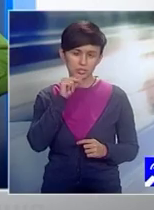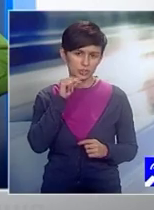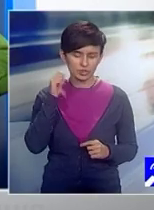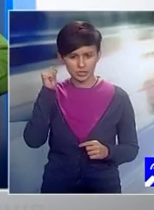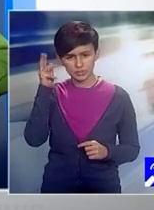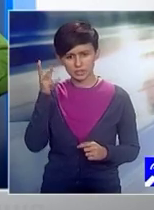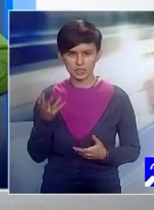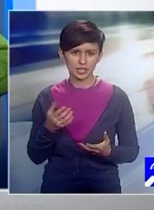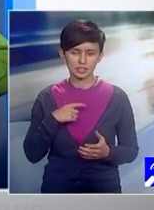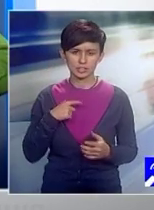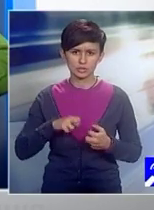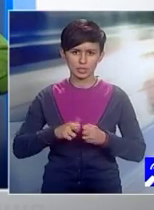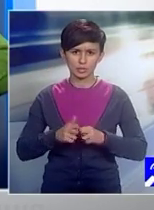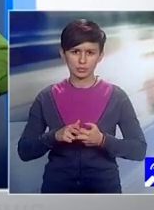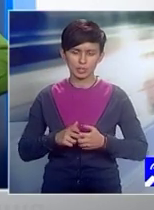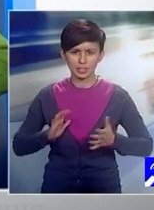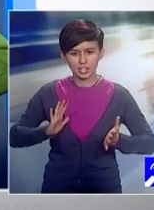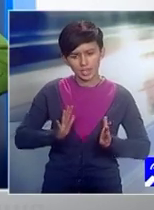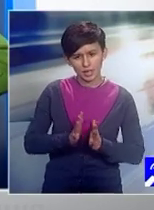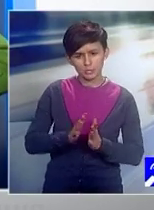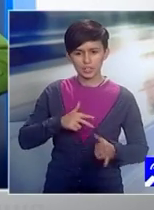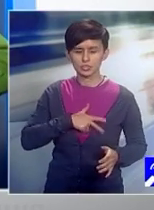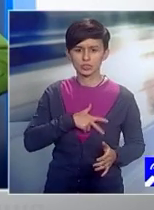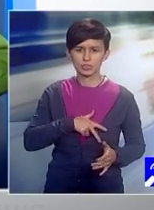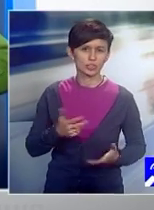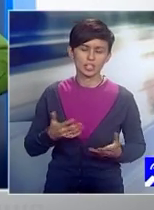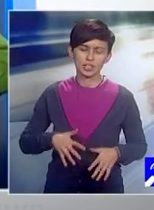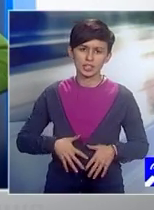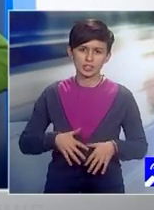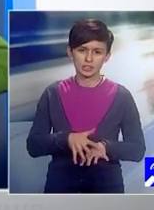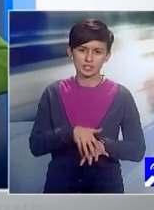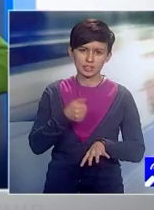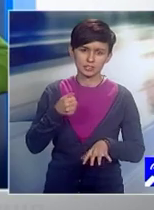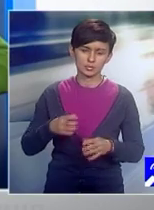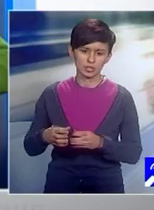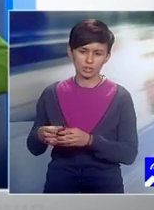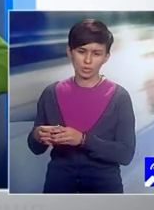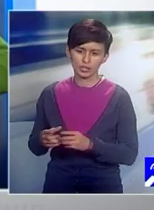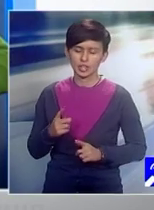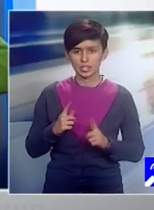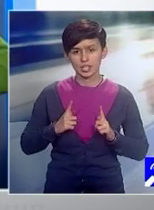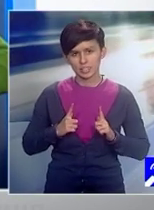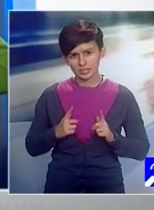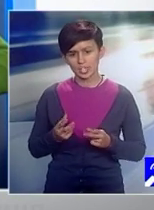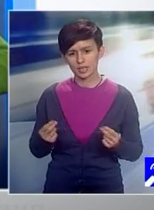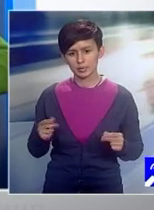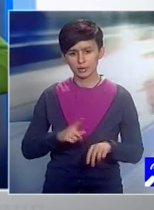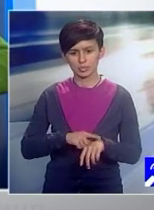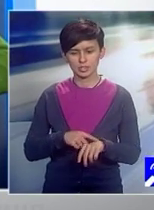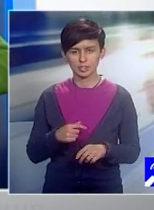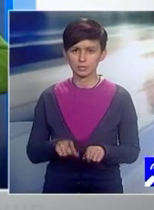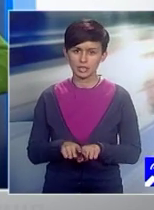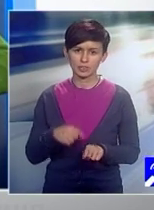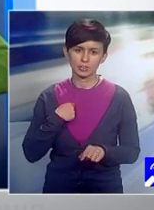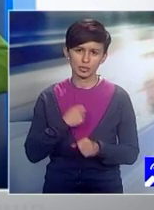din discuții, din tensiuni sociale care se simt într-o comunitate dacă petreci mai mult timp așa cum am făcut